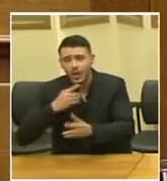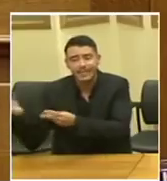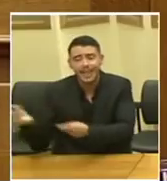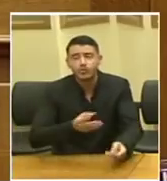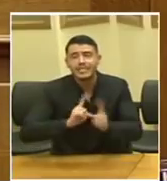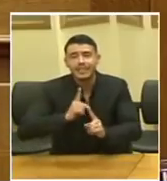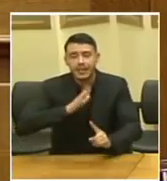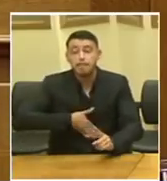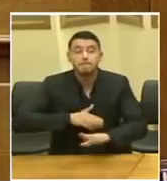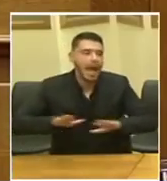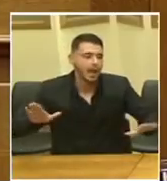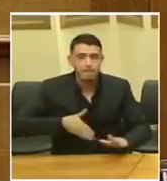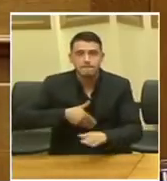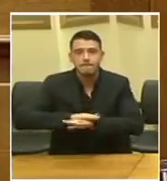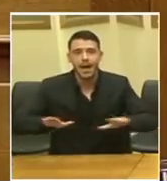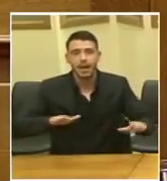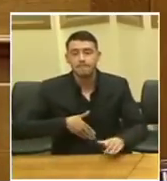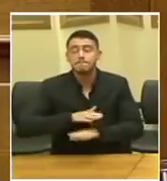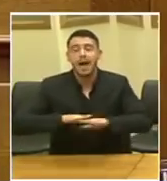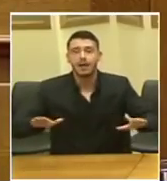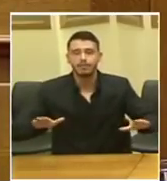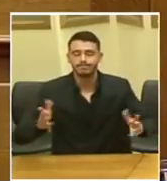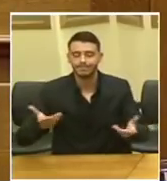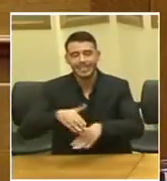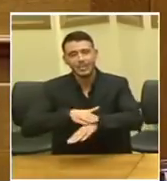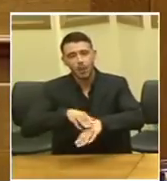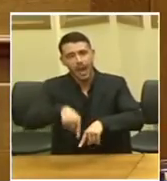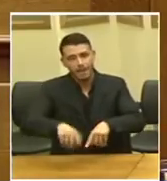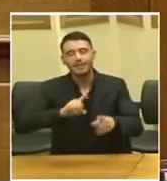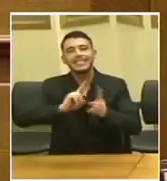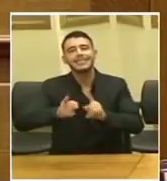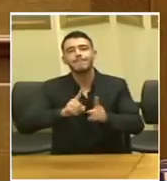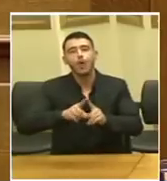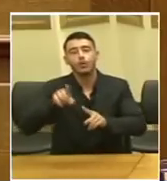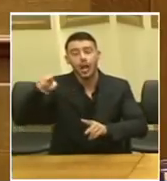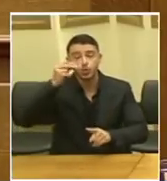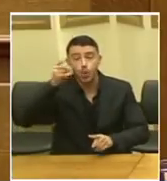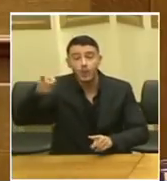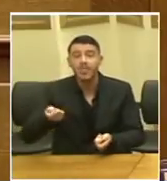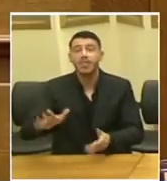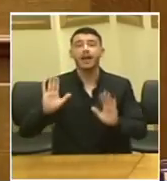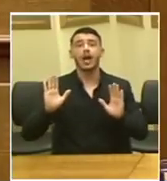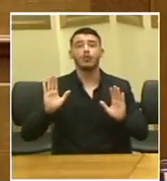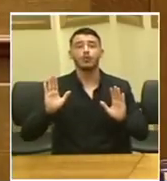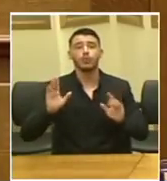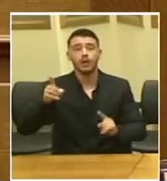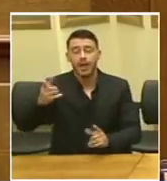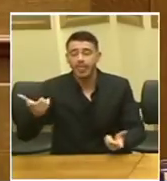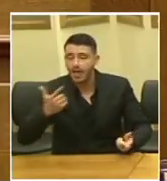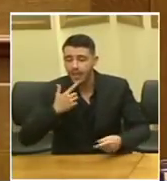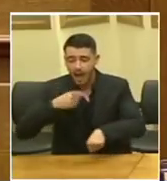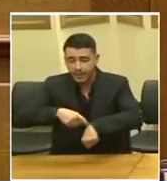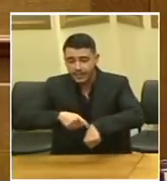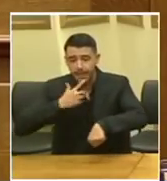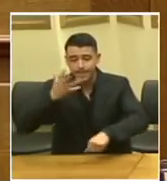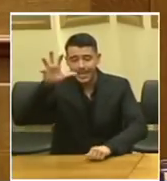λένε, τετελεσμένα δεν θα έχουν από αυτή τη συμφωνία οι γειτονές μας. Δηλαδή είναι μικρό πράγμα να αλλάζει η χώρα